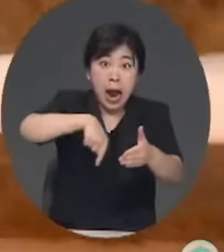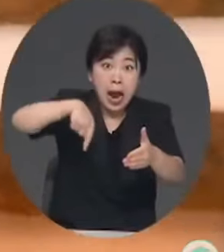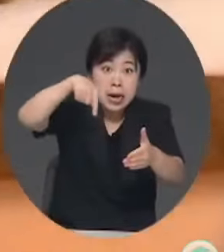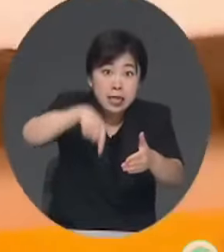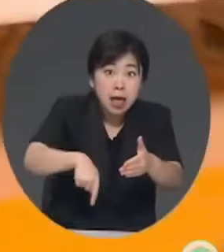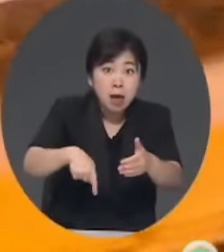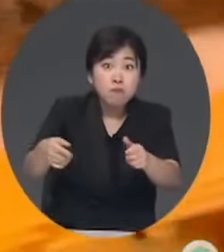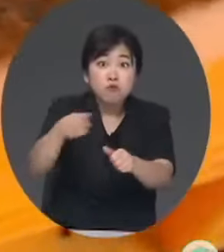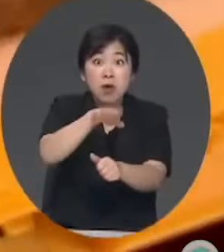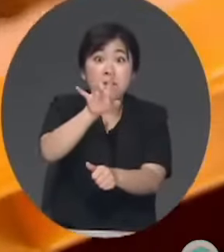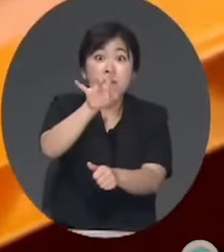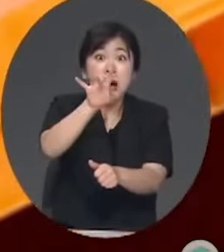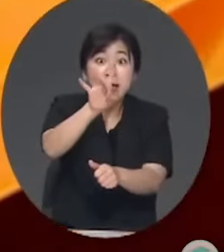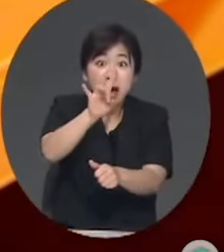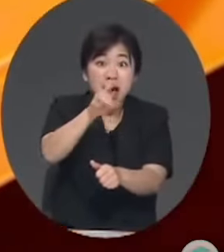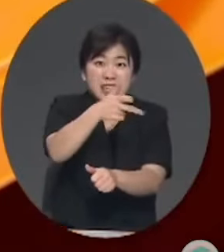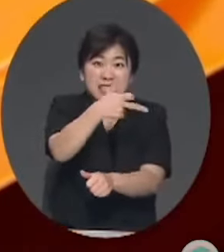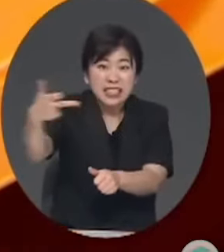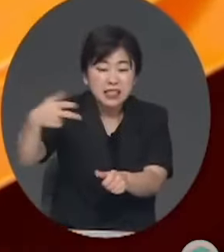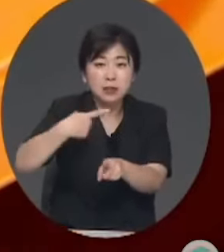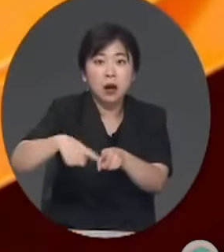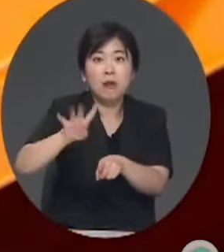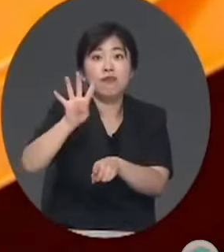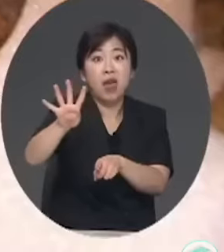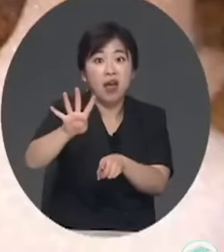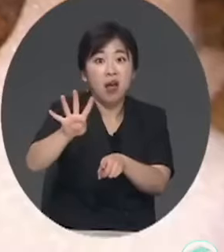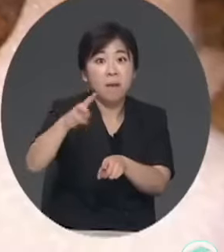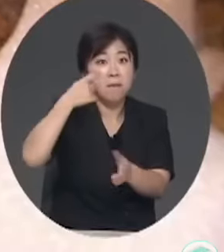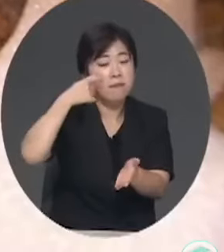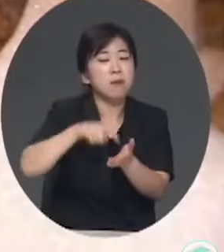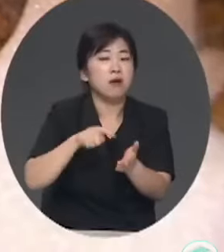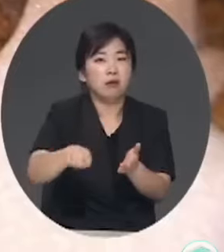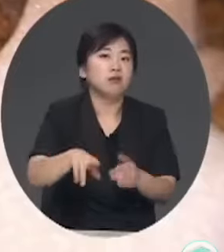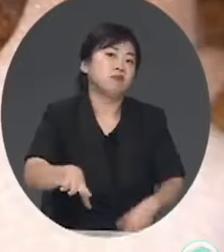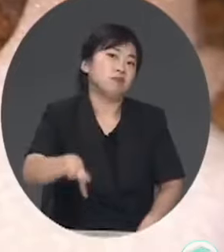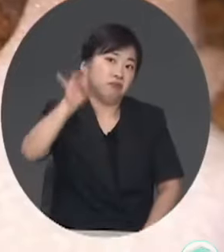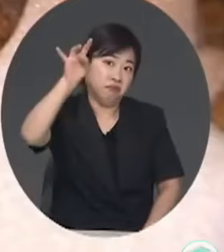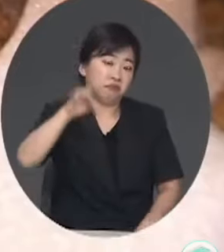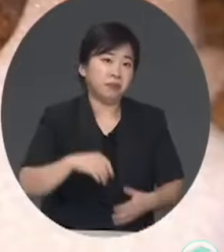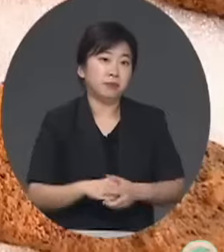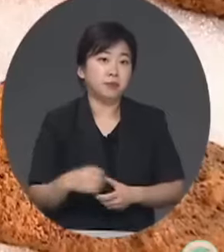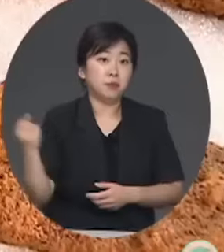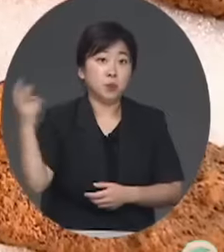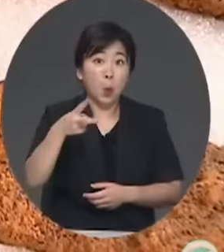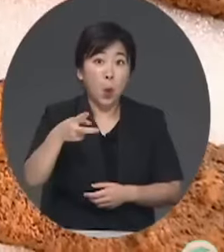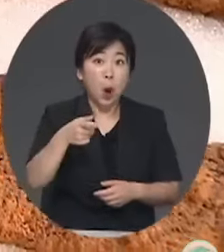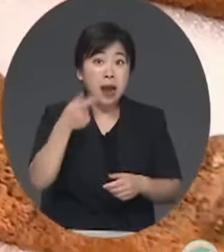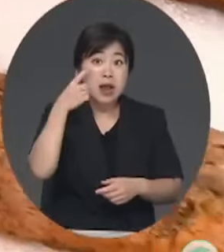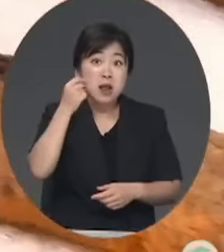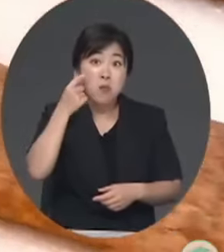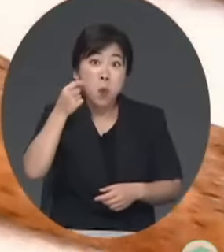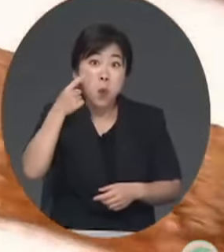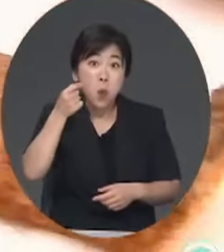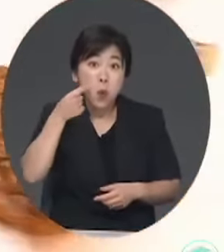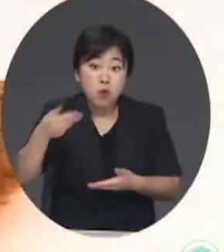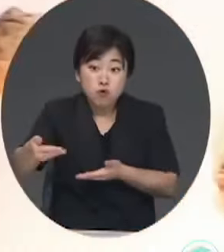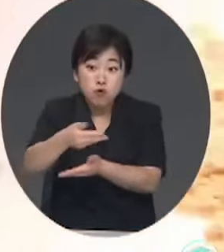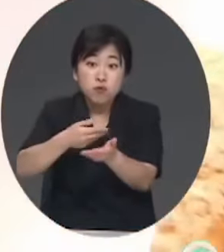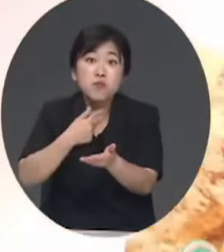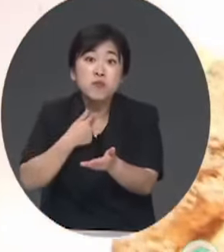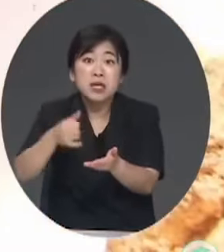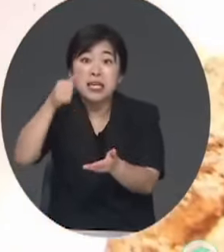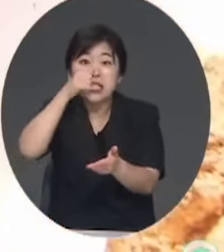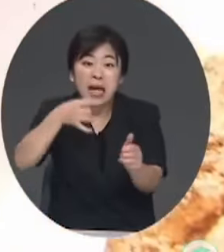소가야 유물로는 유일합니다. 일본과 교역을 증명하는 화살촉, 백제 계통의 꺽쇠와